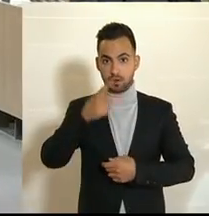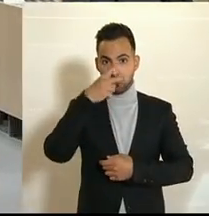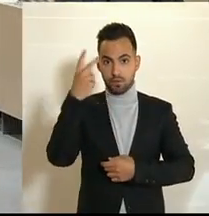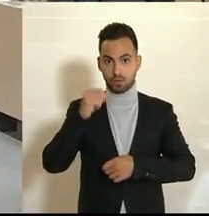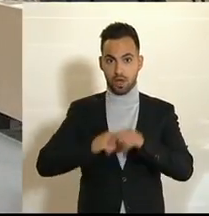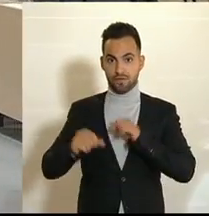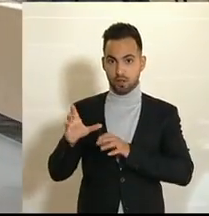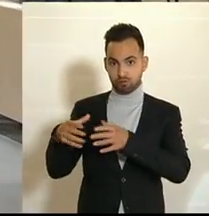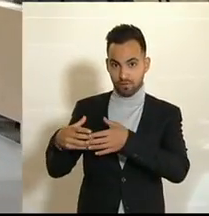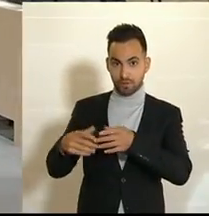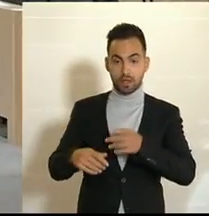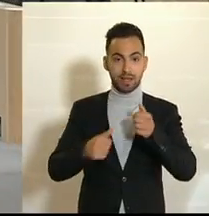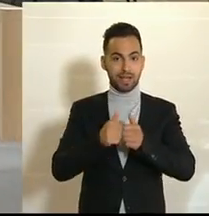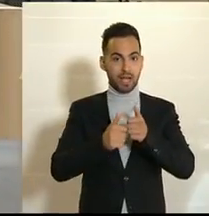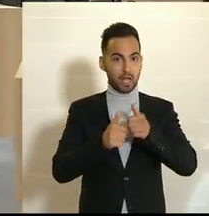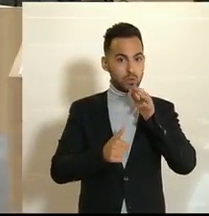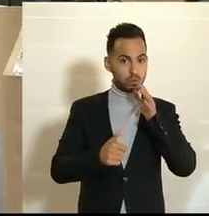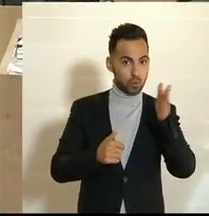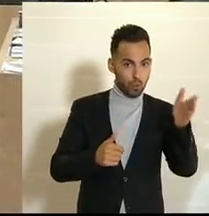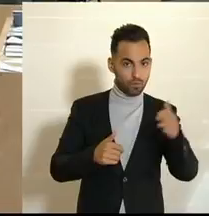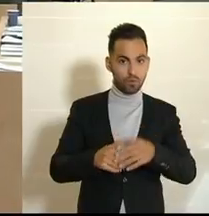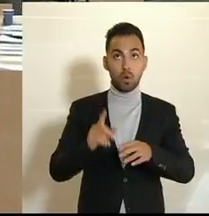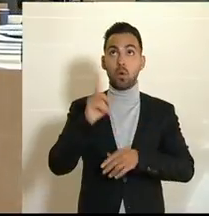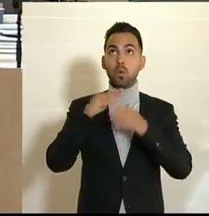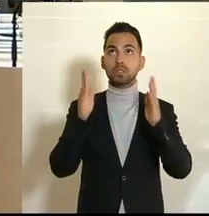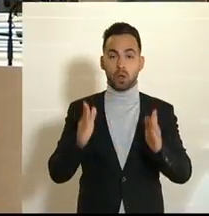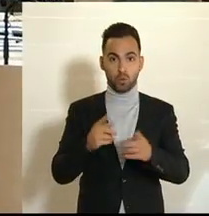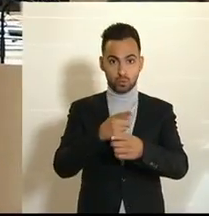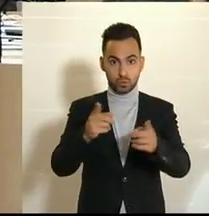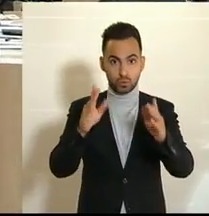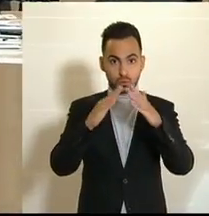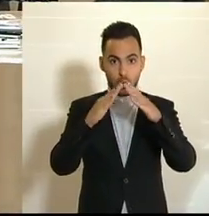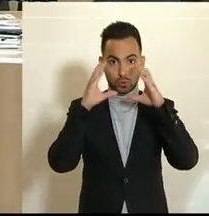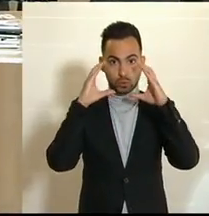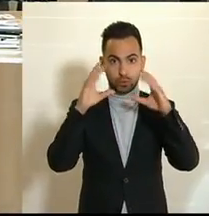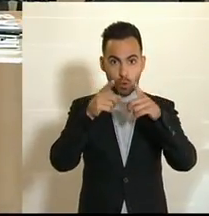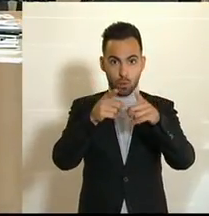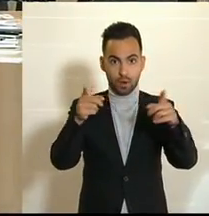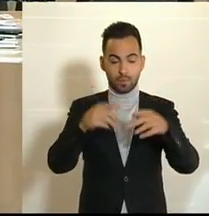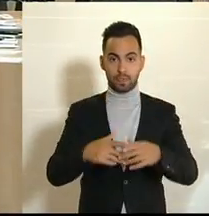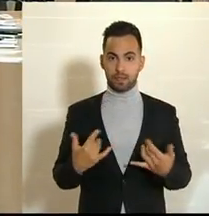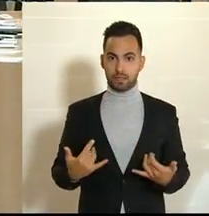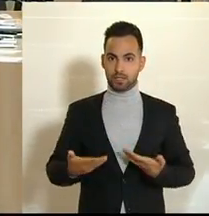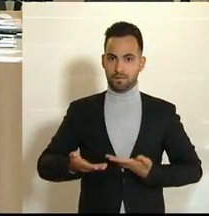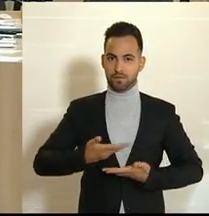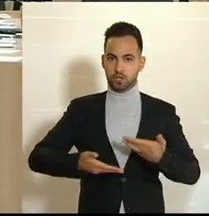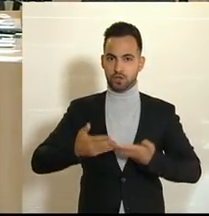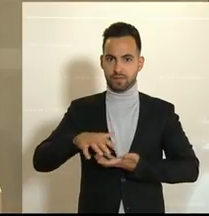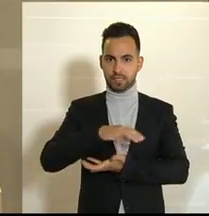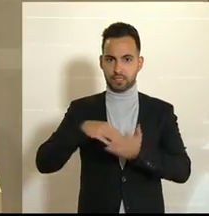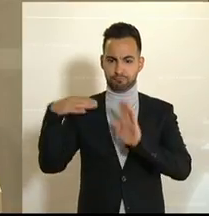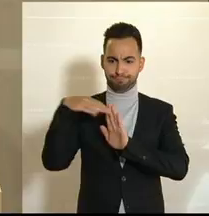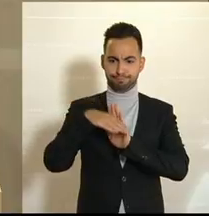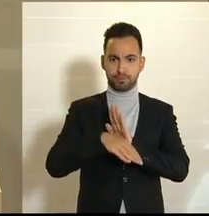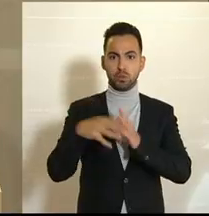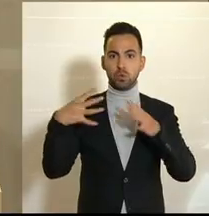Rechnungshofes, Hohes Haus, werte Zuseherinnen und Zuseher am Bildschirm. Nun, wir haben die tiefste Wirtschaftskrise seit